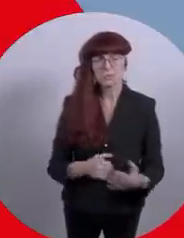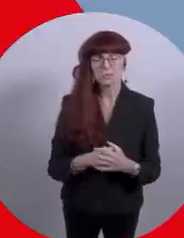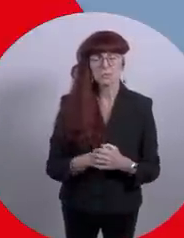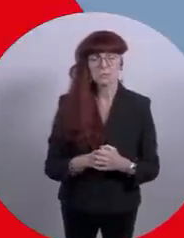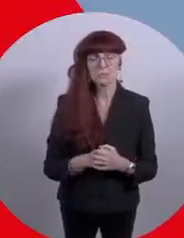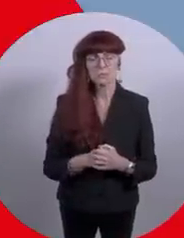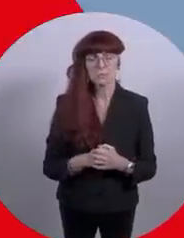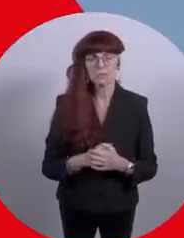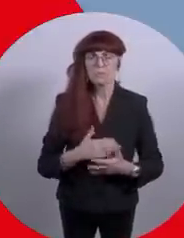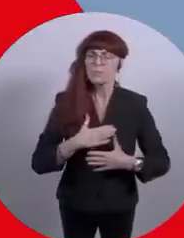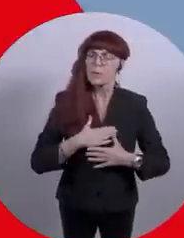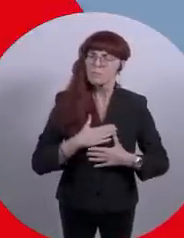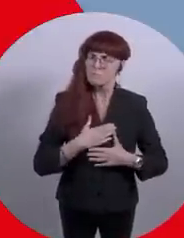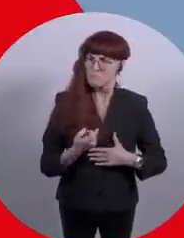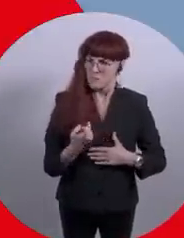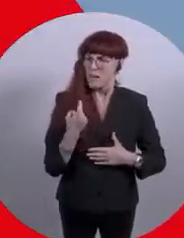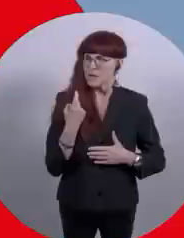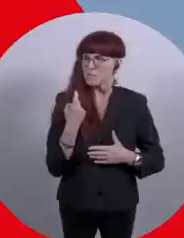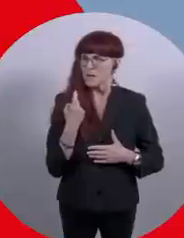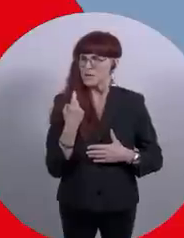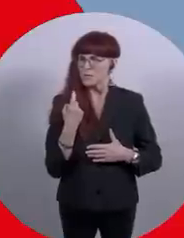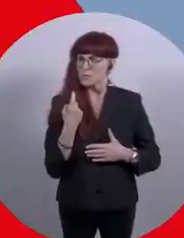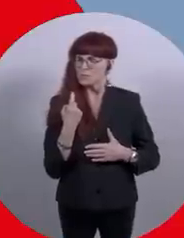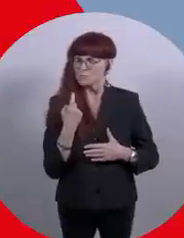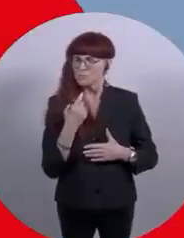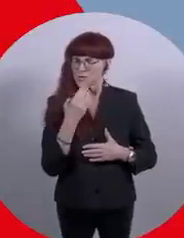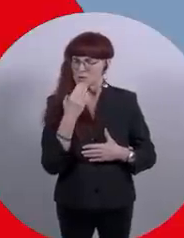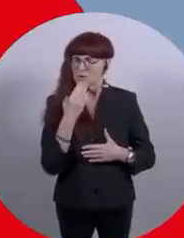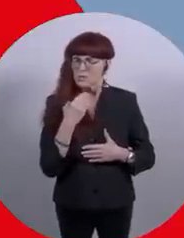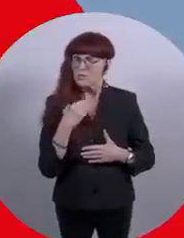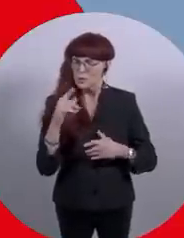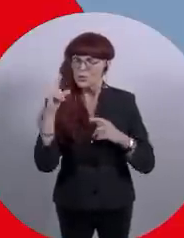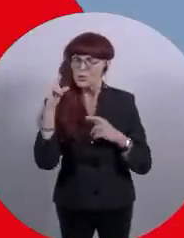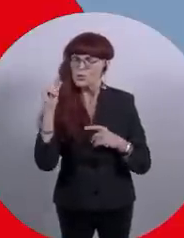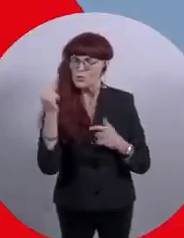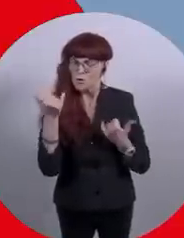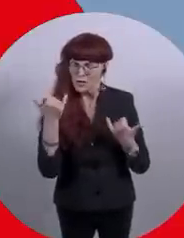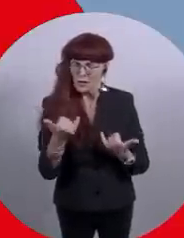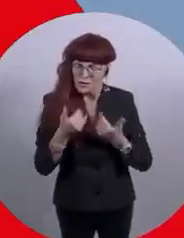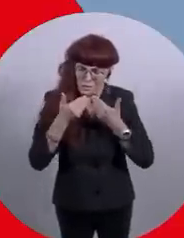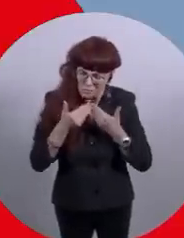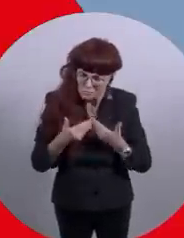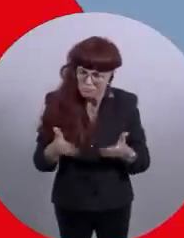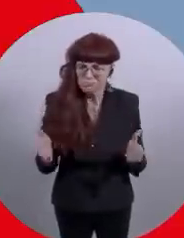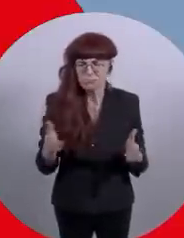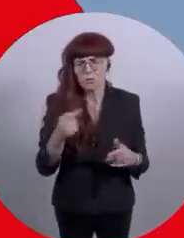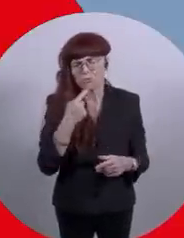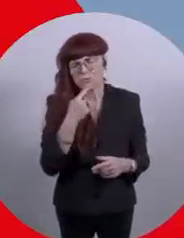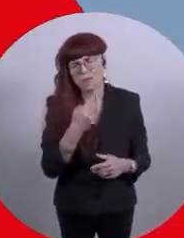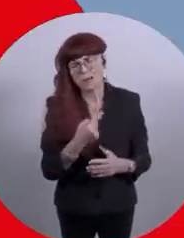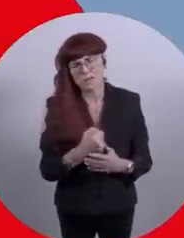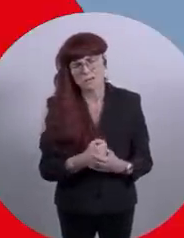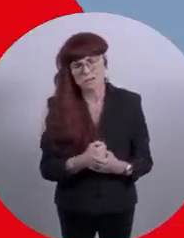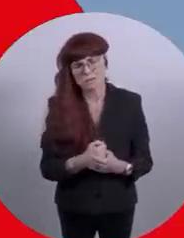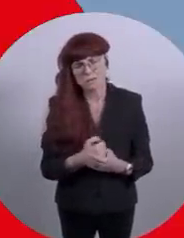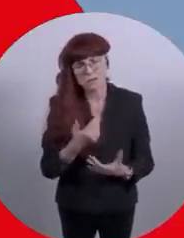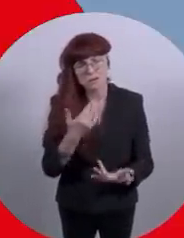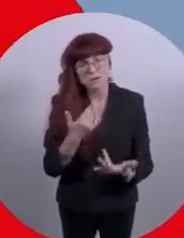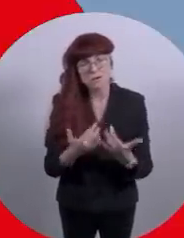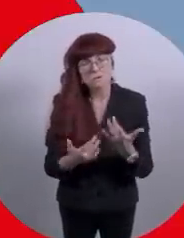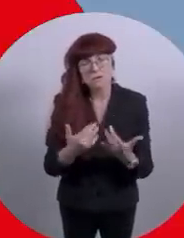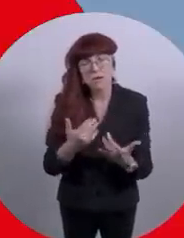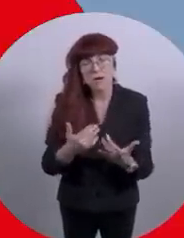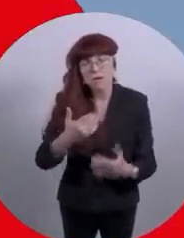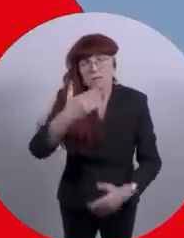wir haben aus meiner Sicht und auch das sei gleich an dieser Stelle angemerkt vielleicht haben wir es